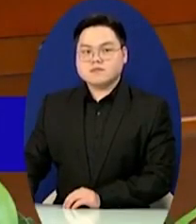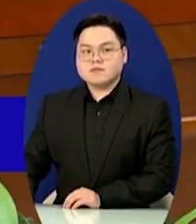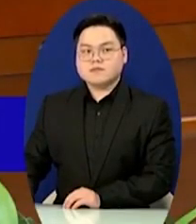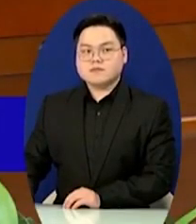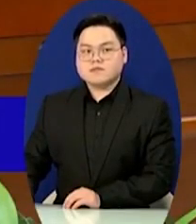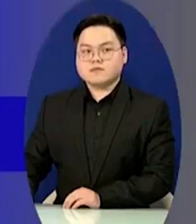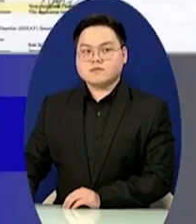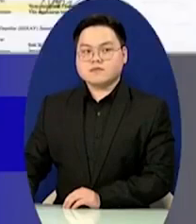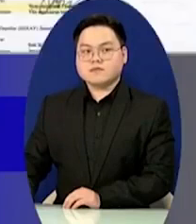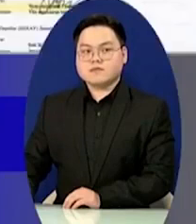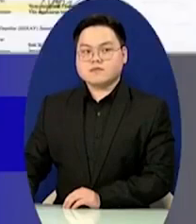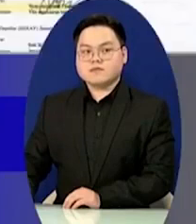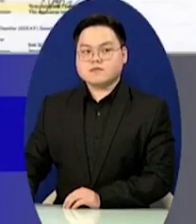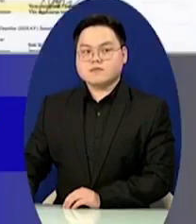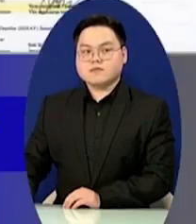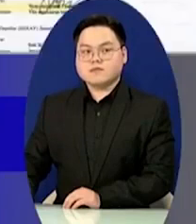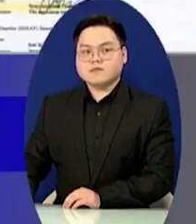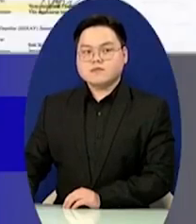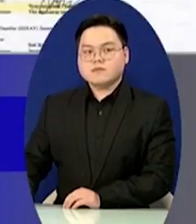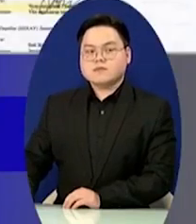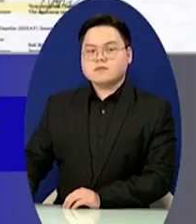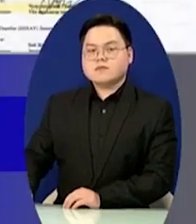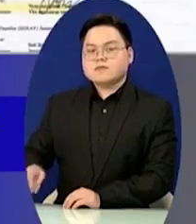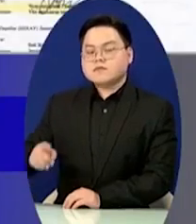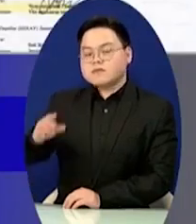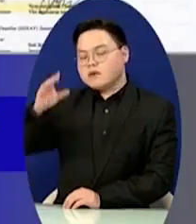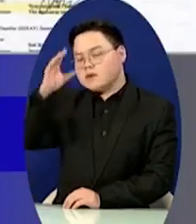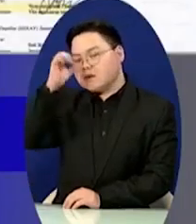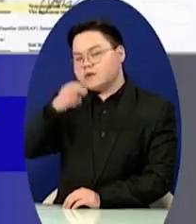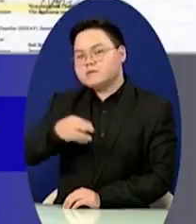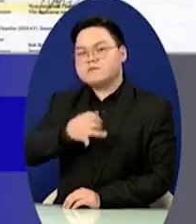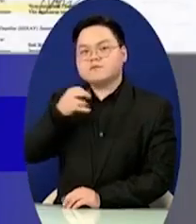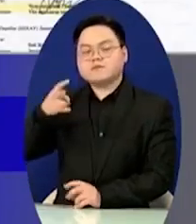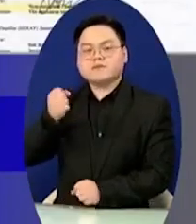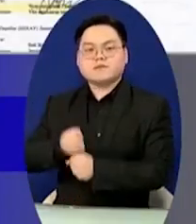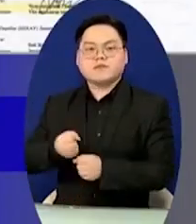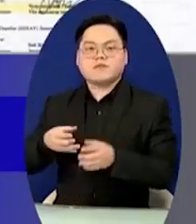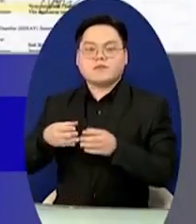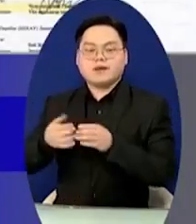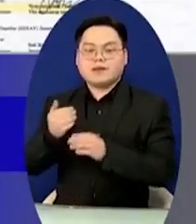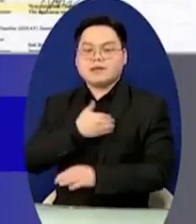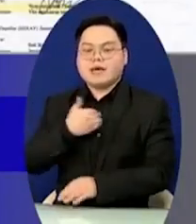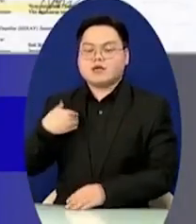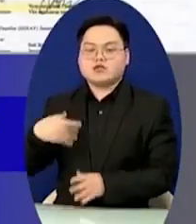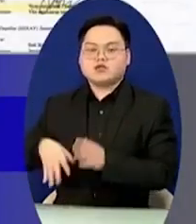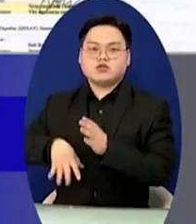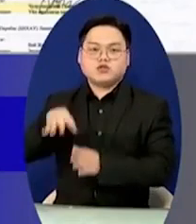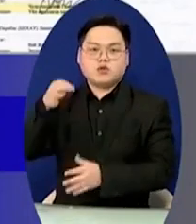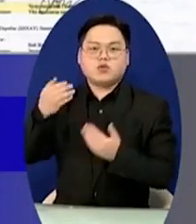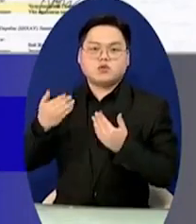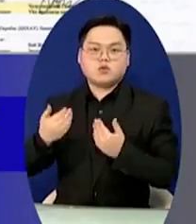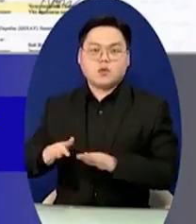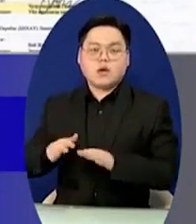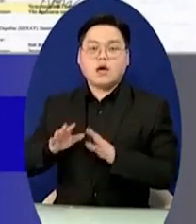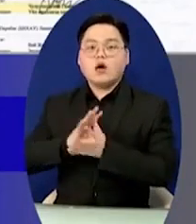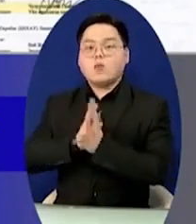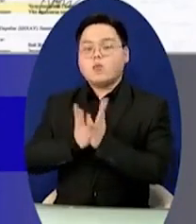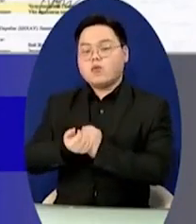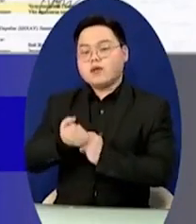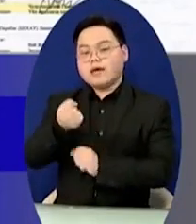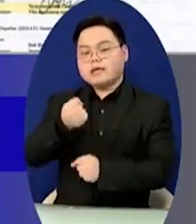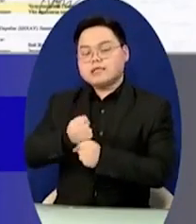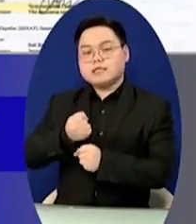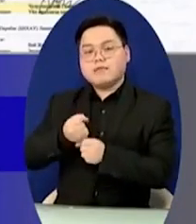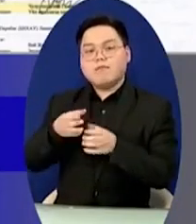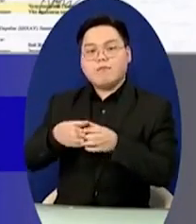асуулт эхэлжсэн сайд тушаалаар ажлын хэсгийн даргаыг томилсон байна. А гэтэл тэр ажлын